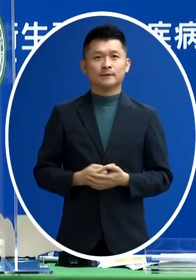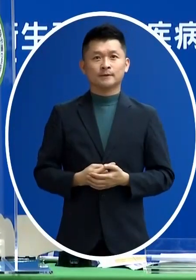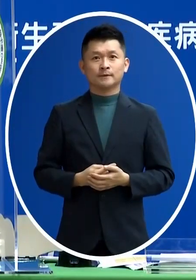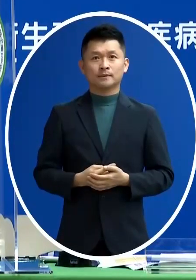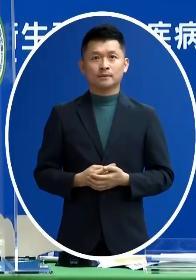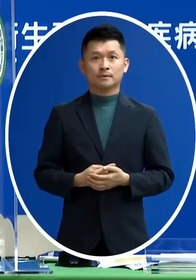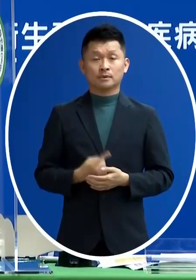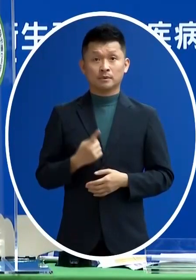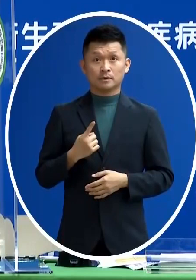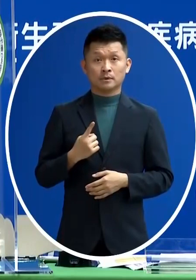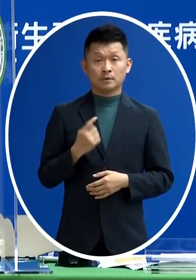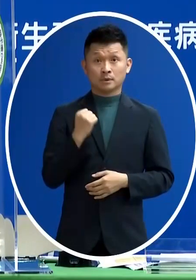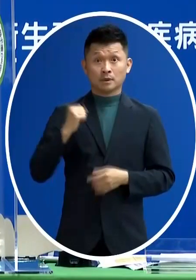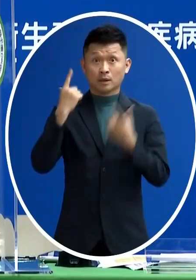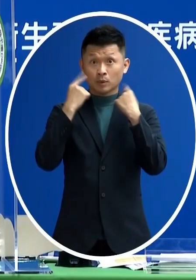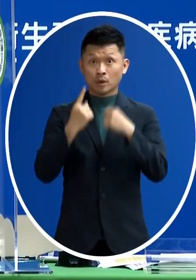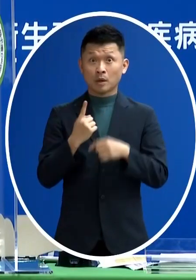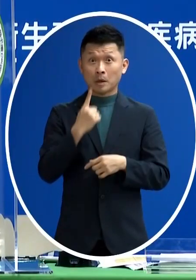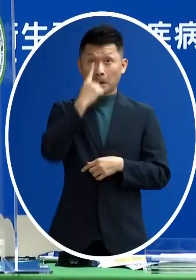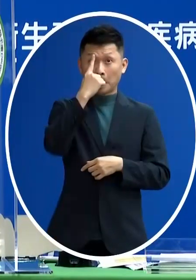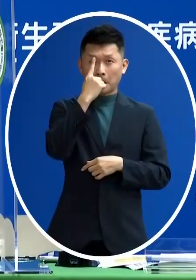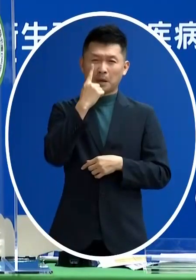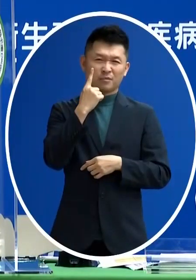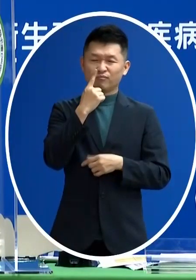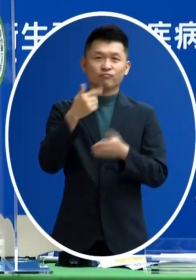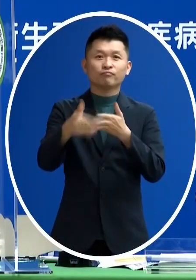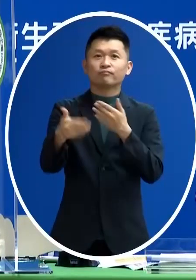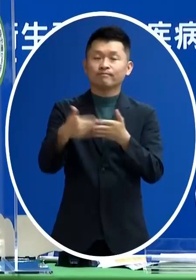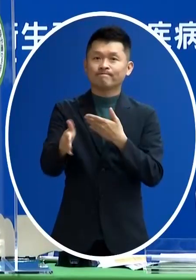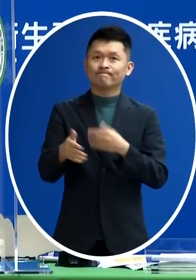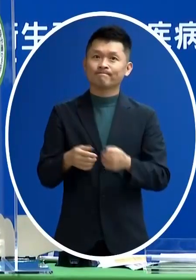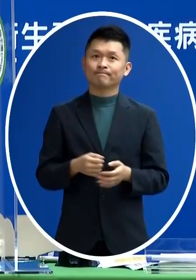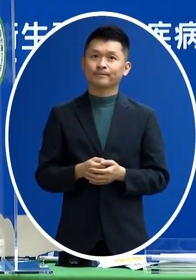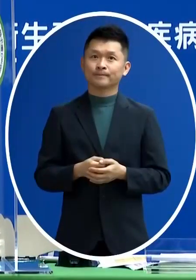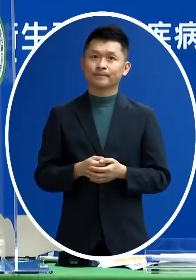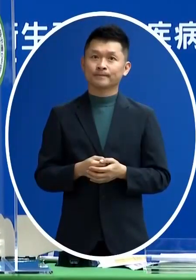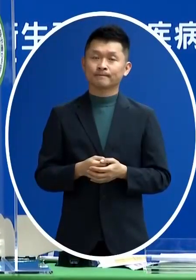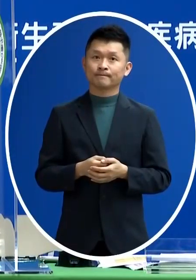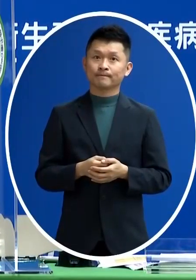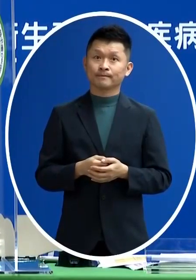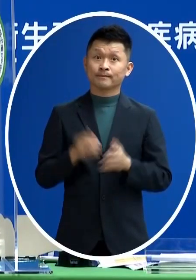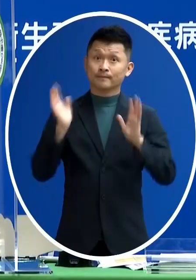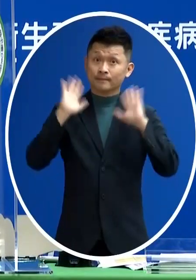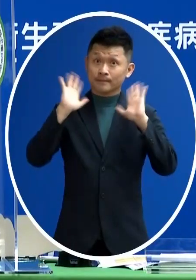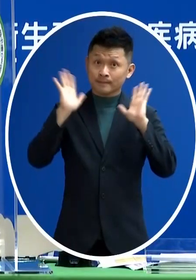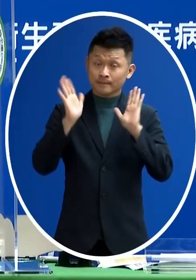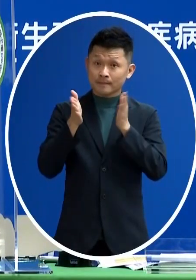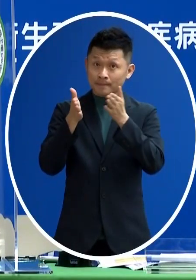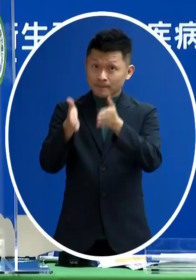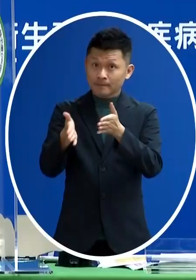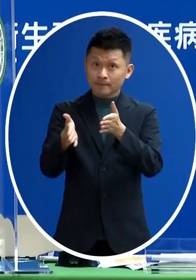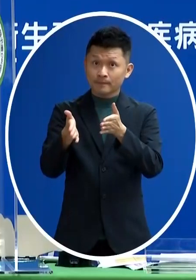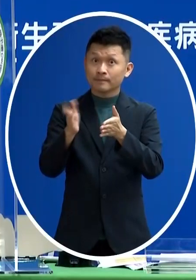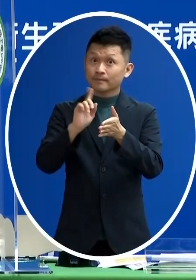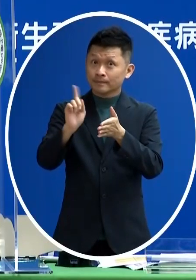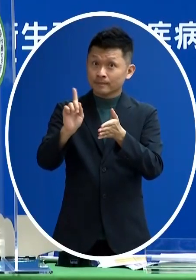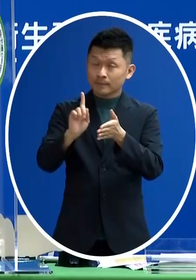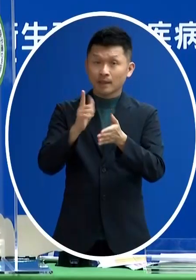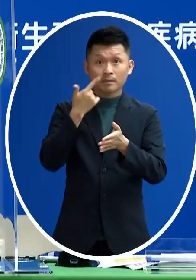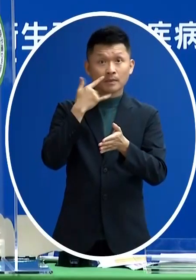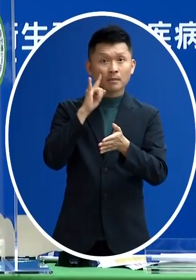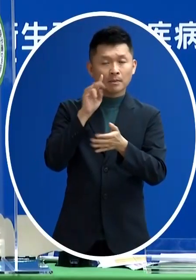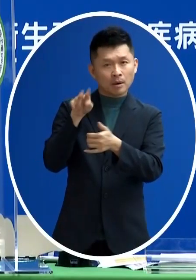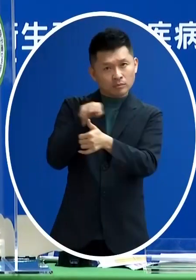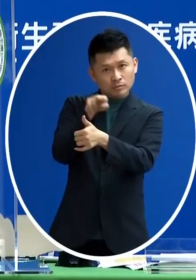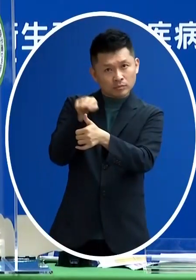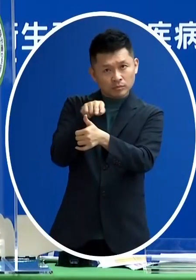个抗原快筛，可是在小朋友我们也知道，就是说能够做的当然就是叫随时注意